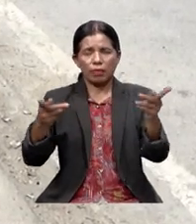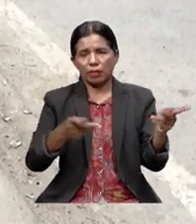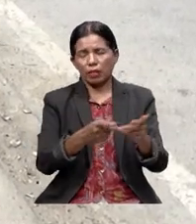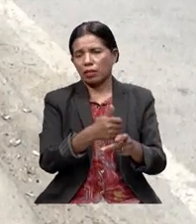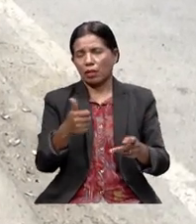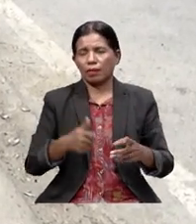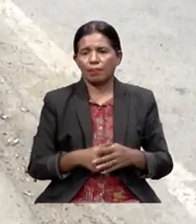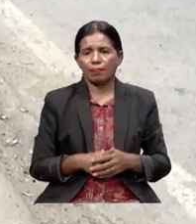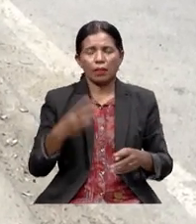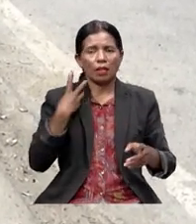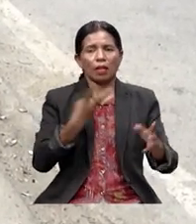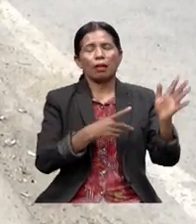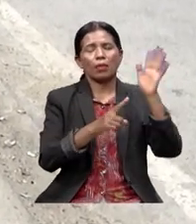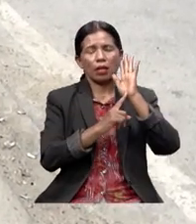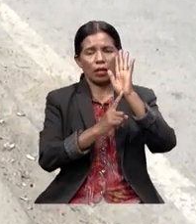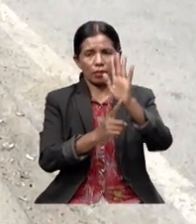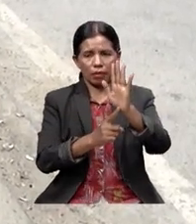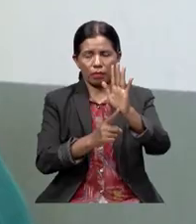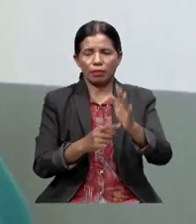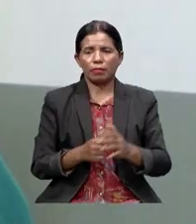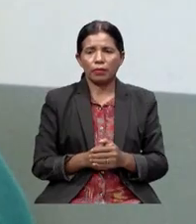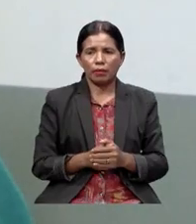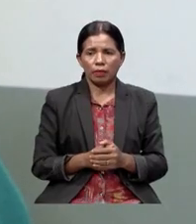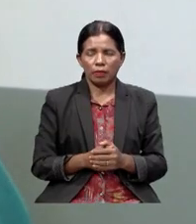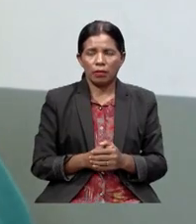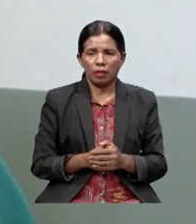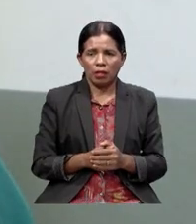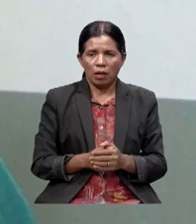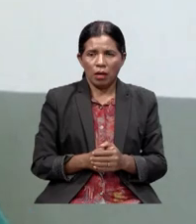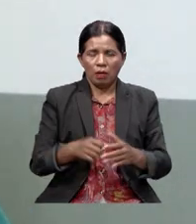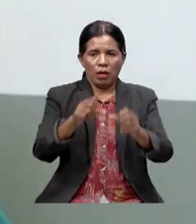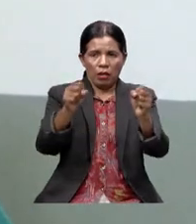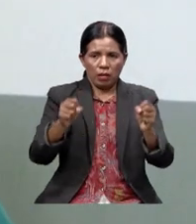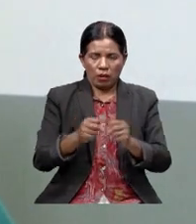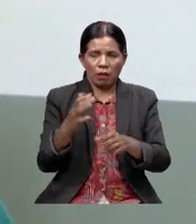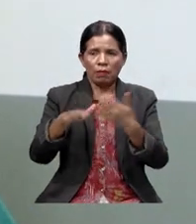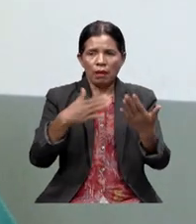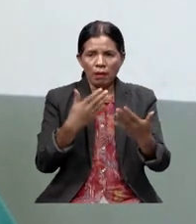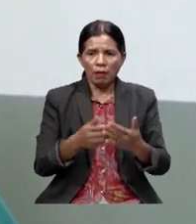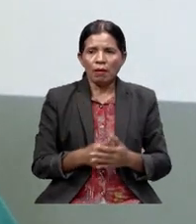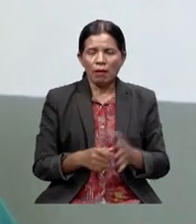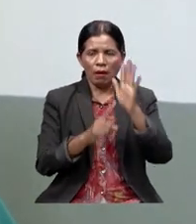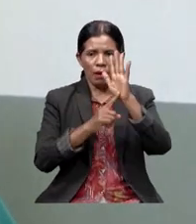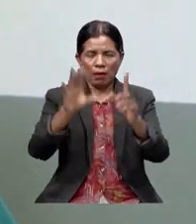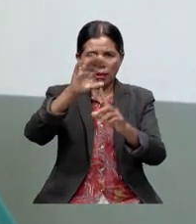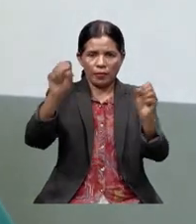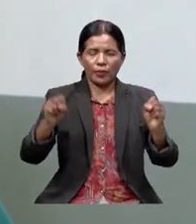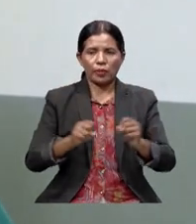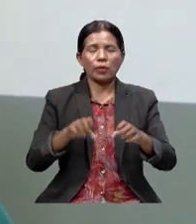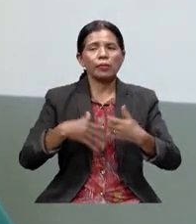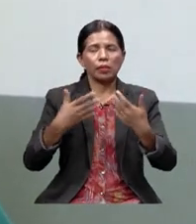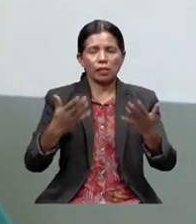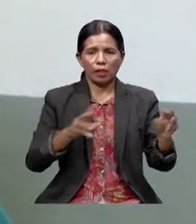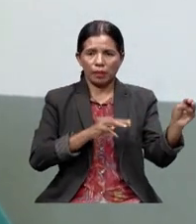Itu mandami hato ba parlamente ba langsung beritahu ho nesuku sira. Dan hato tina ba servisu ku para oin sa para